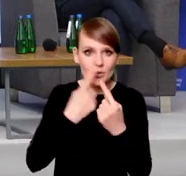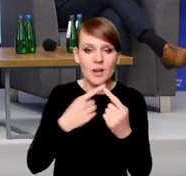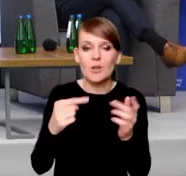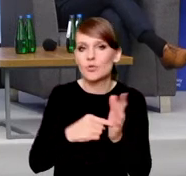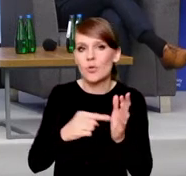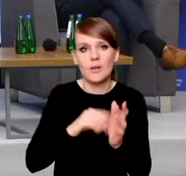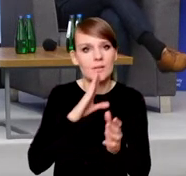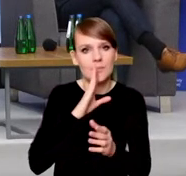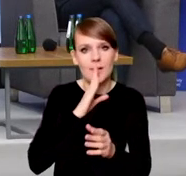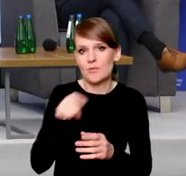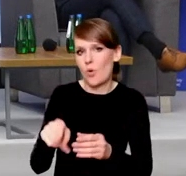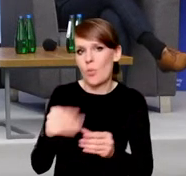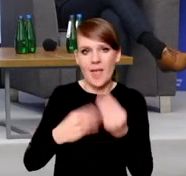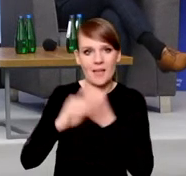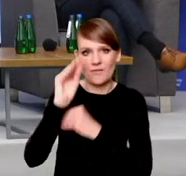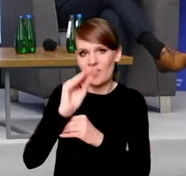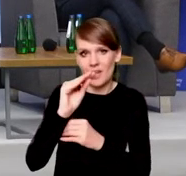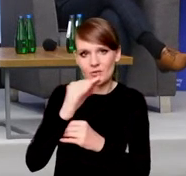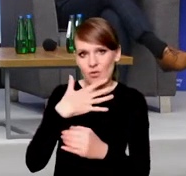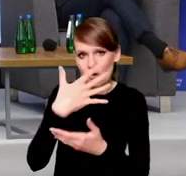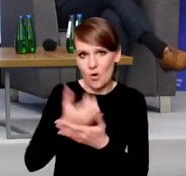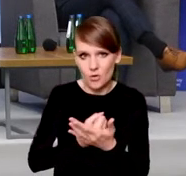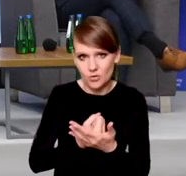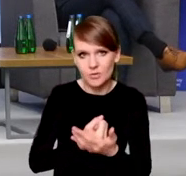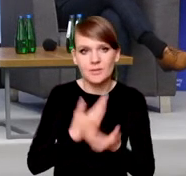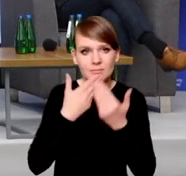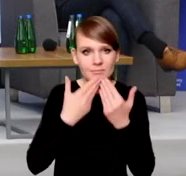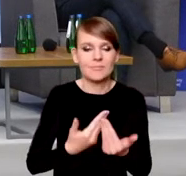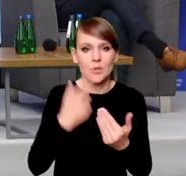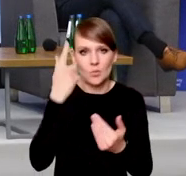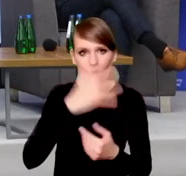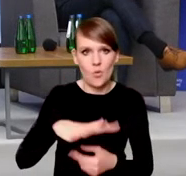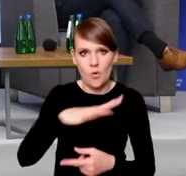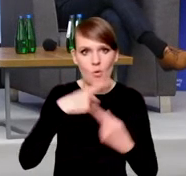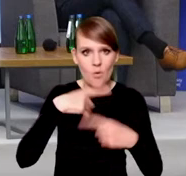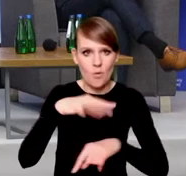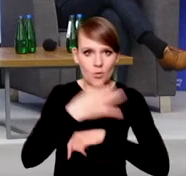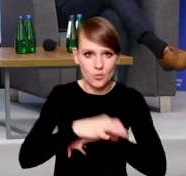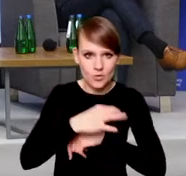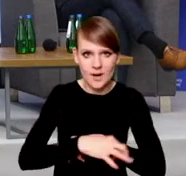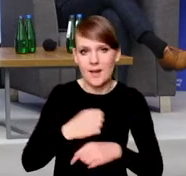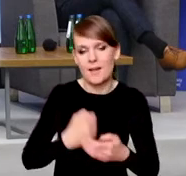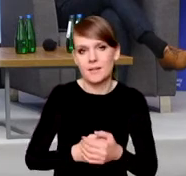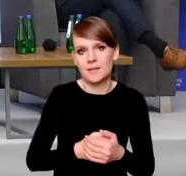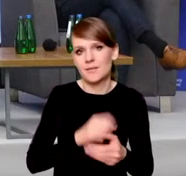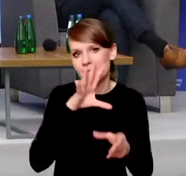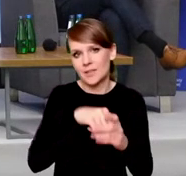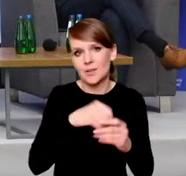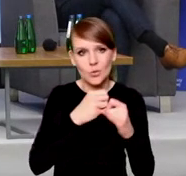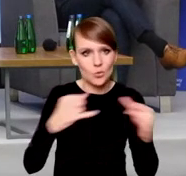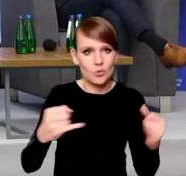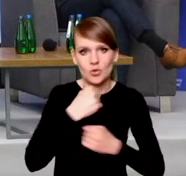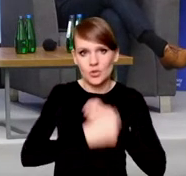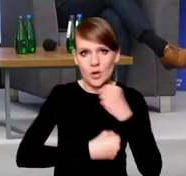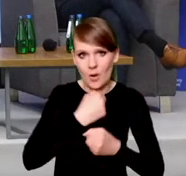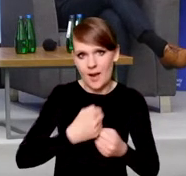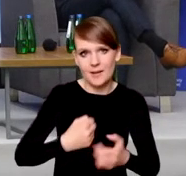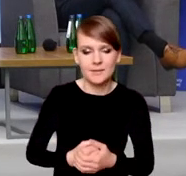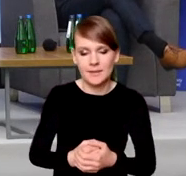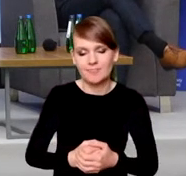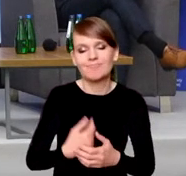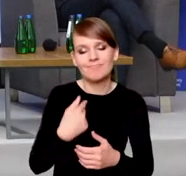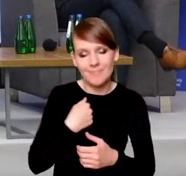największa korzyść płynąca z budowania społecznej odpowiedzialności uczelni i wszystkich działań podejmowanych w tych ramach. Ja bardzo głęboko